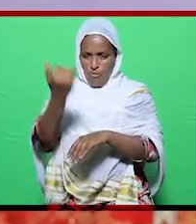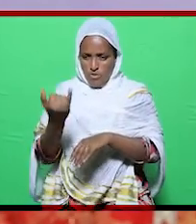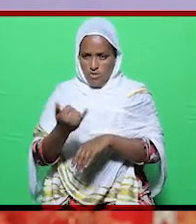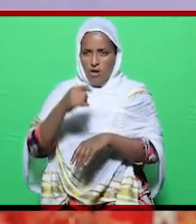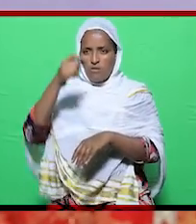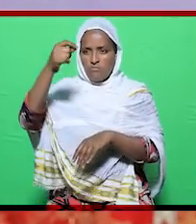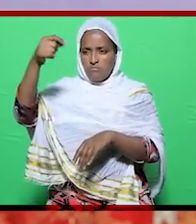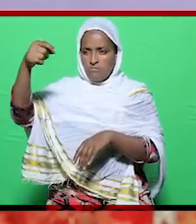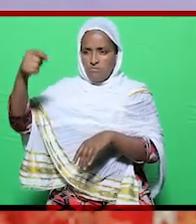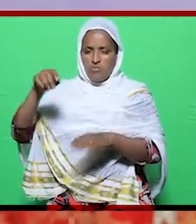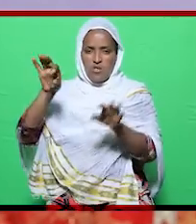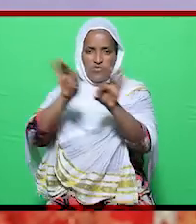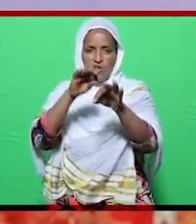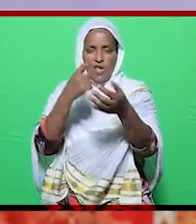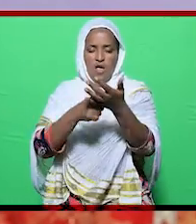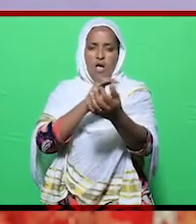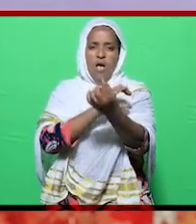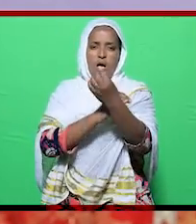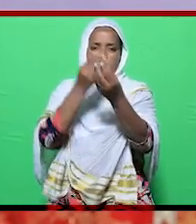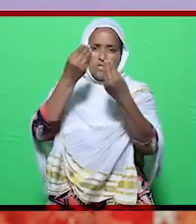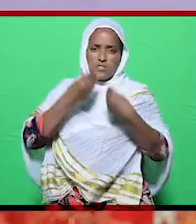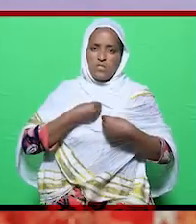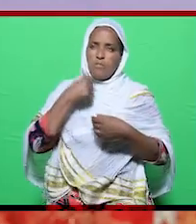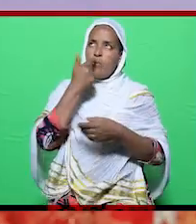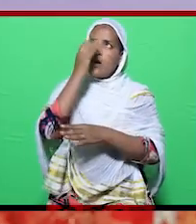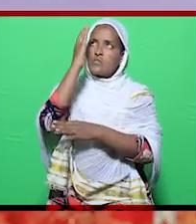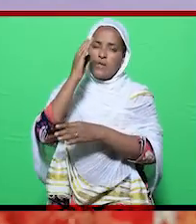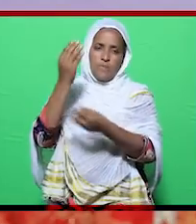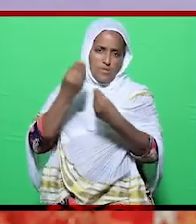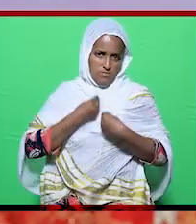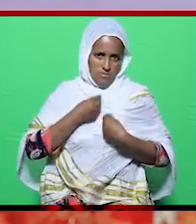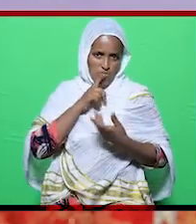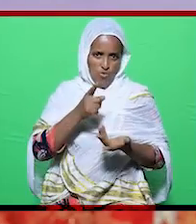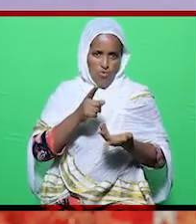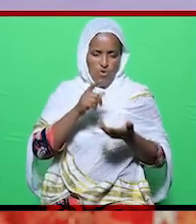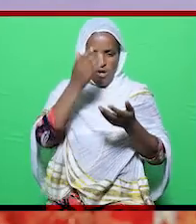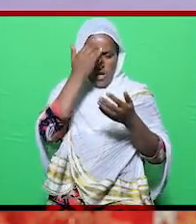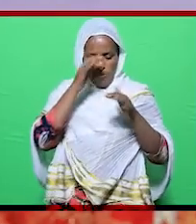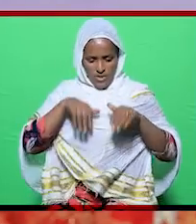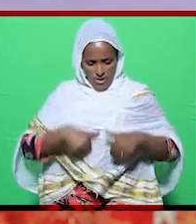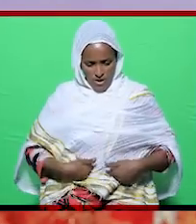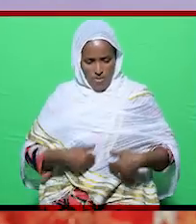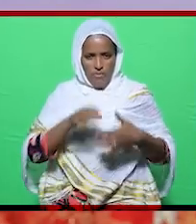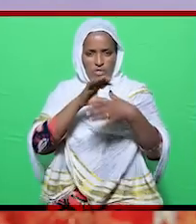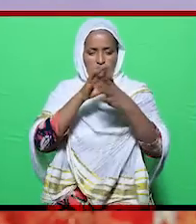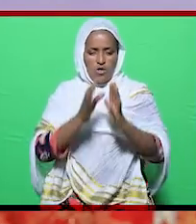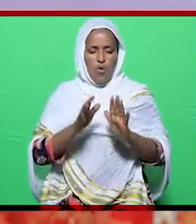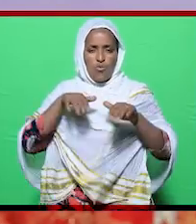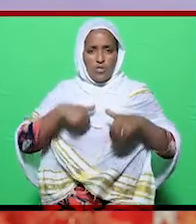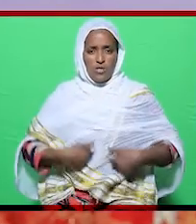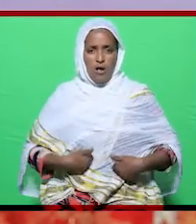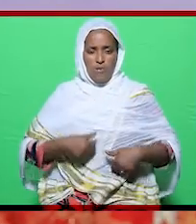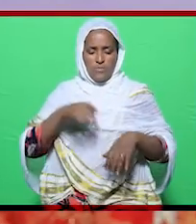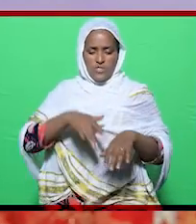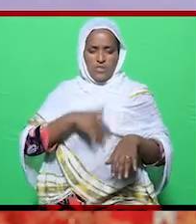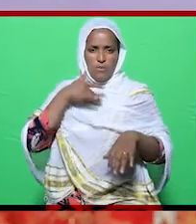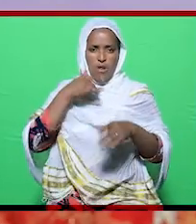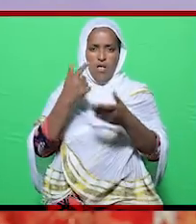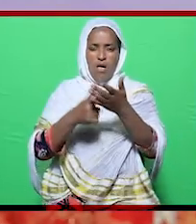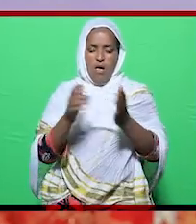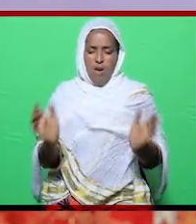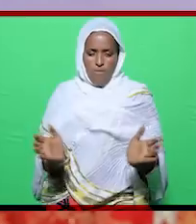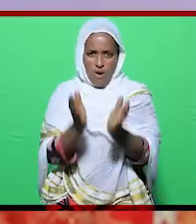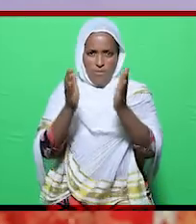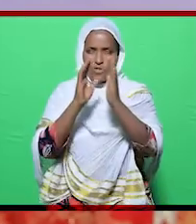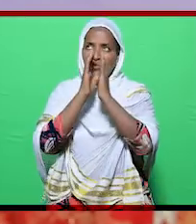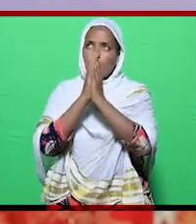እስከ ከሰዓት ከሰዓት አልፎ እስከ ማታ ቆሞ መሳል ይፈልጋል ያ ኃይልን የሚሰጠው እግዚአብሔር ነው